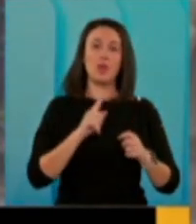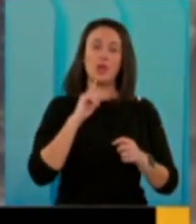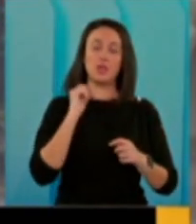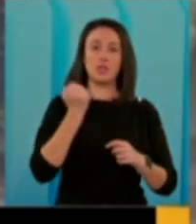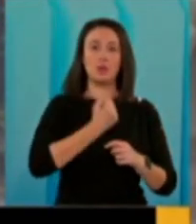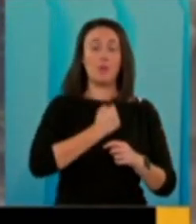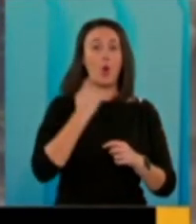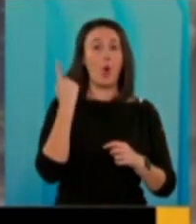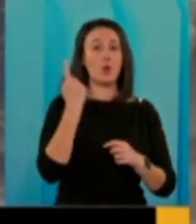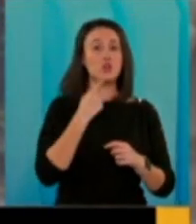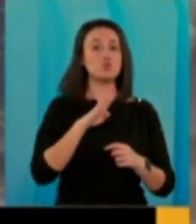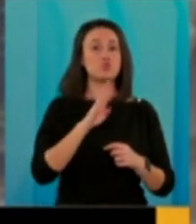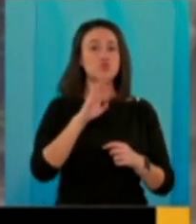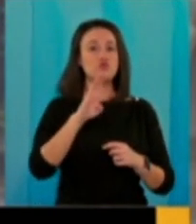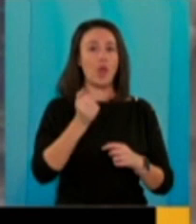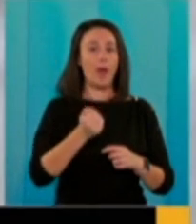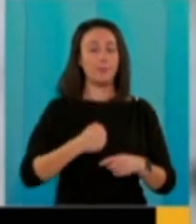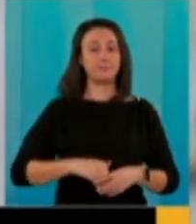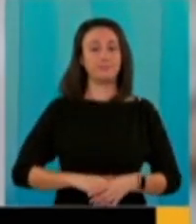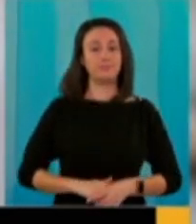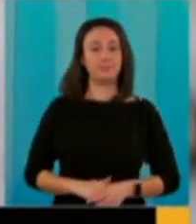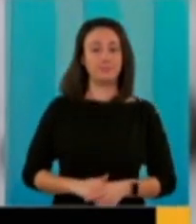din orașul ucrainean Bucha.